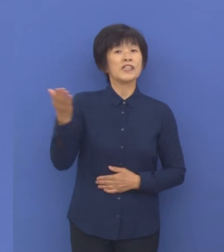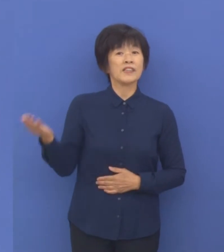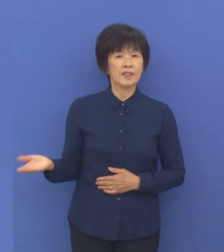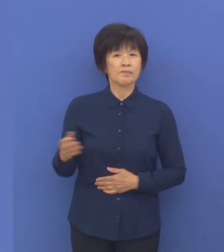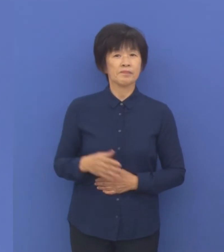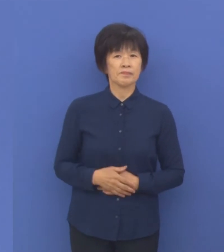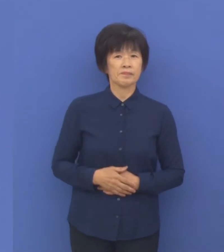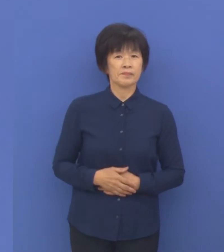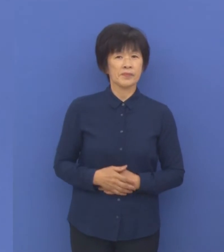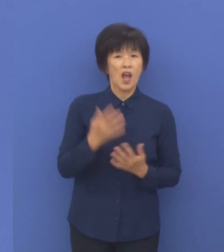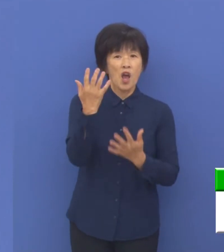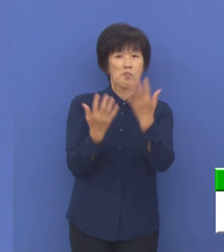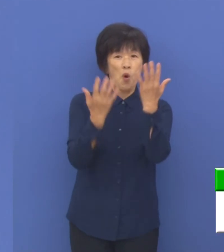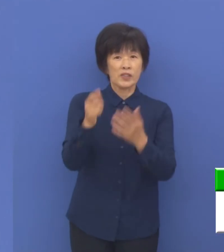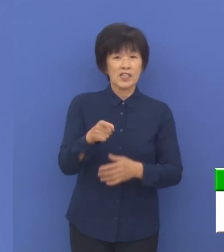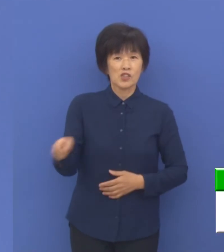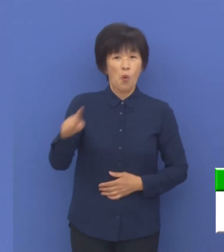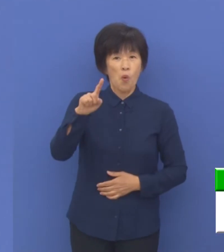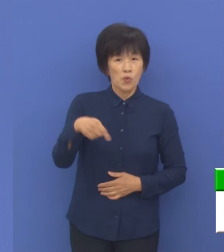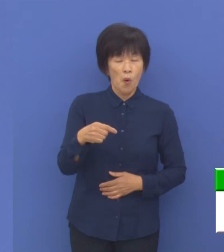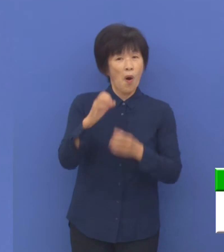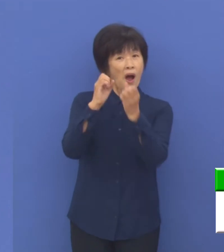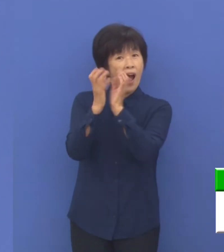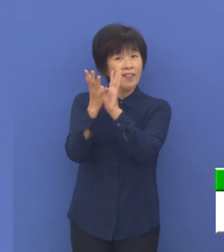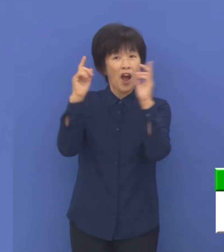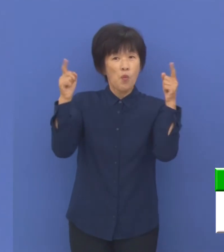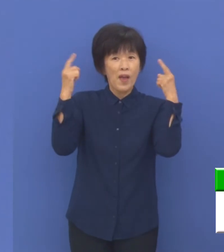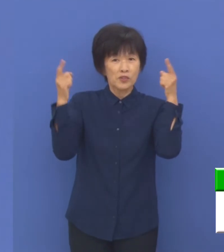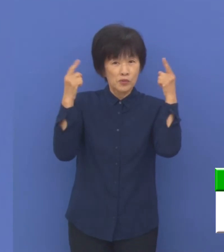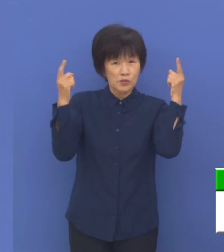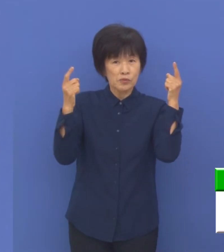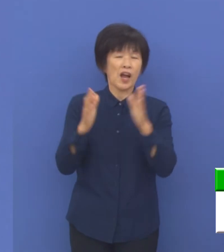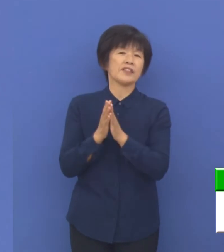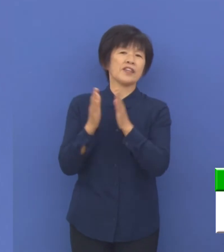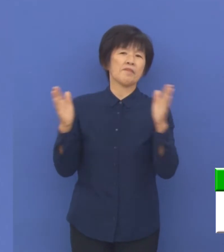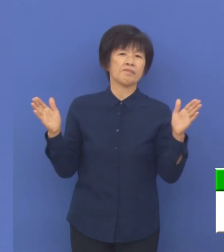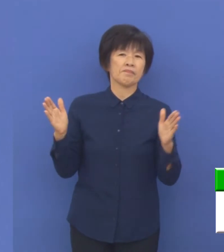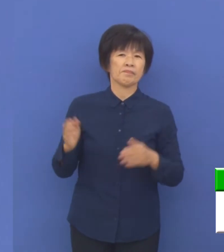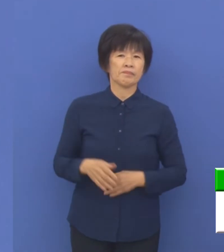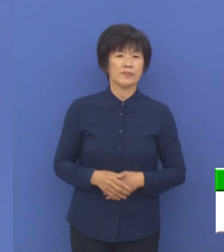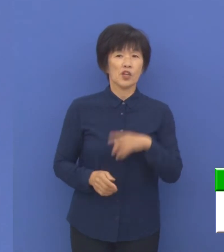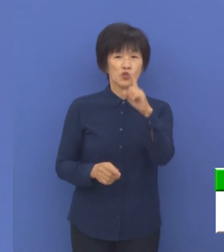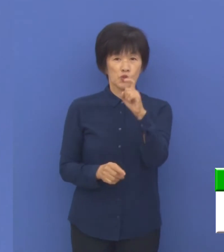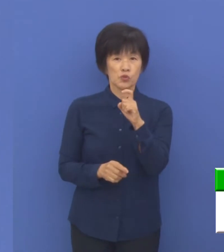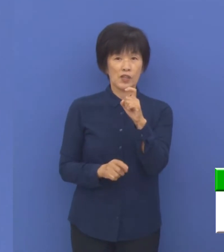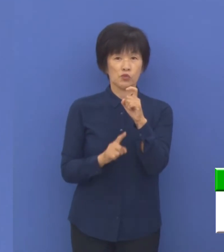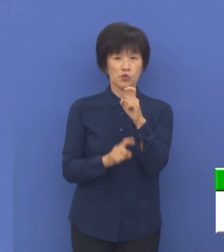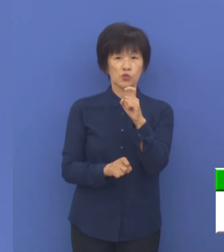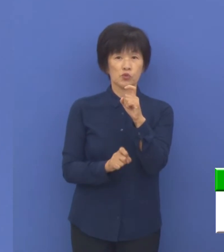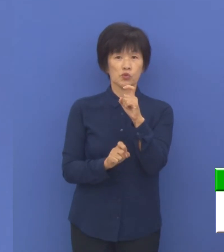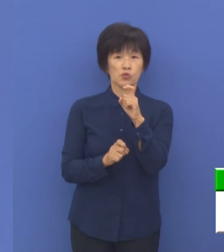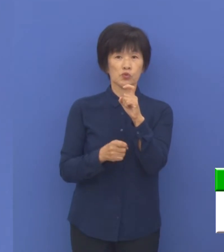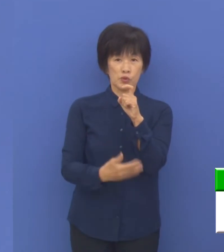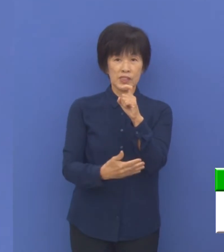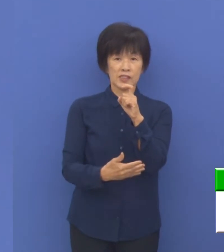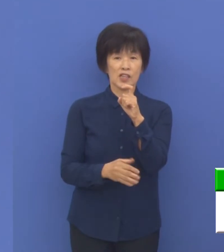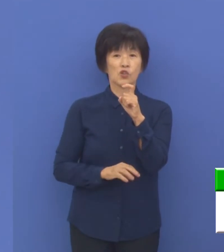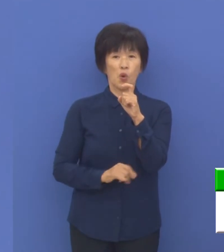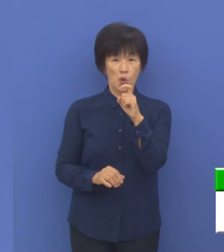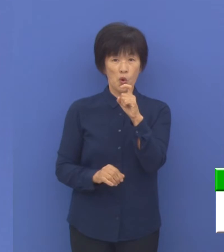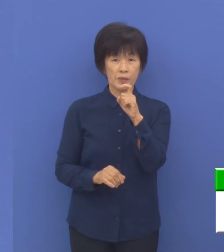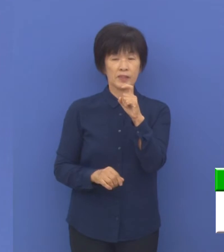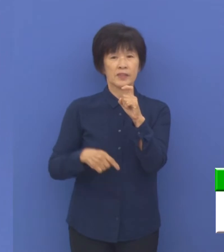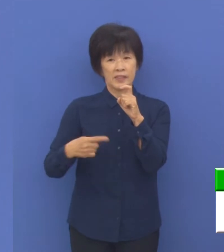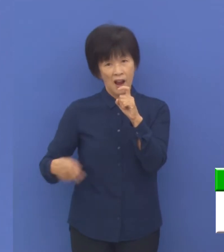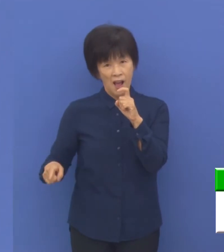次に森園ハーベスの開催についてです10月19日土曜日から